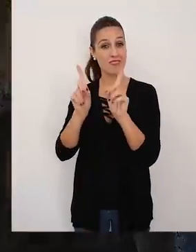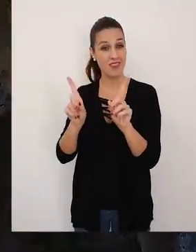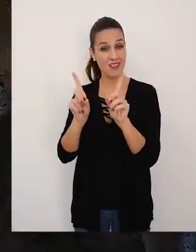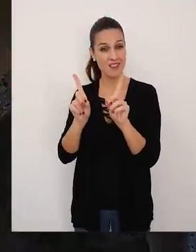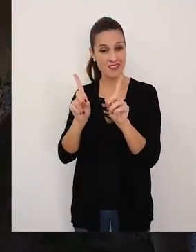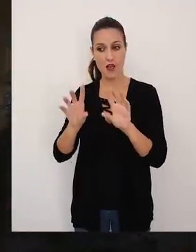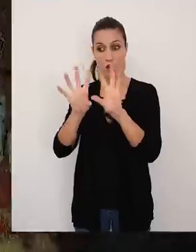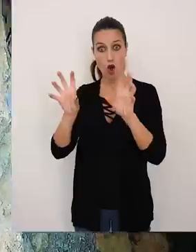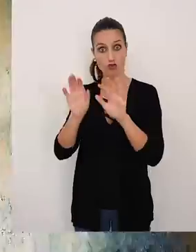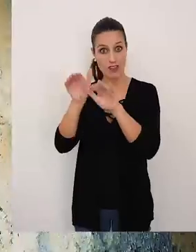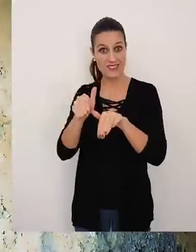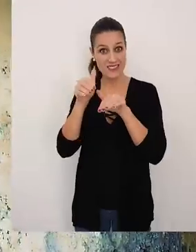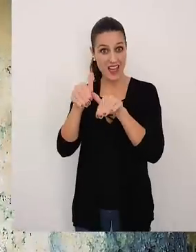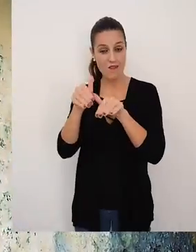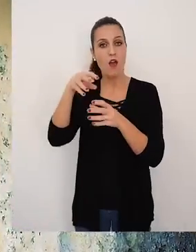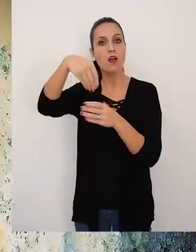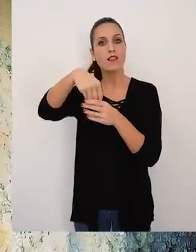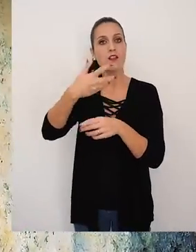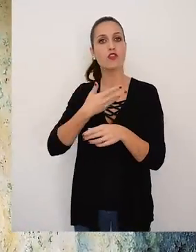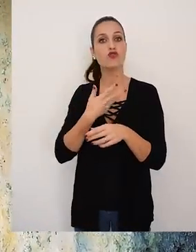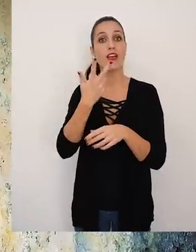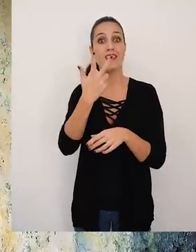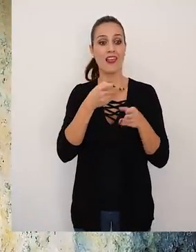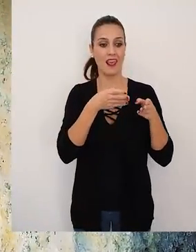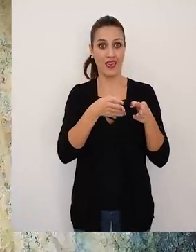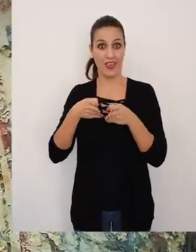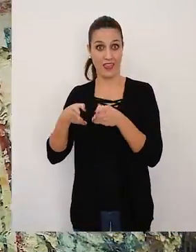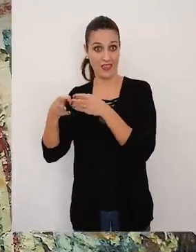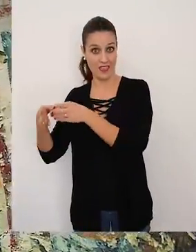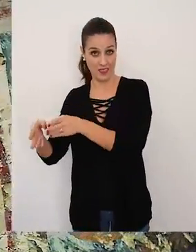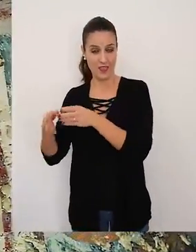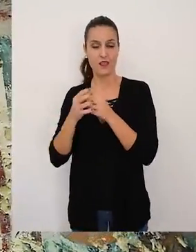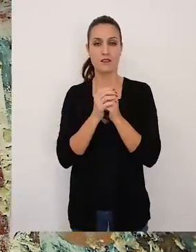L'edificio, scavato nella roccia, presenta al suo interno un impianto a 3 navate.